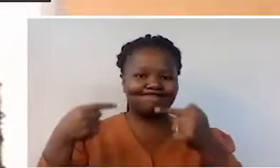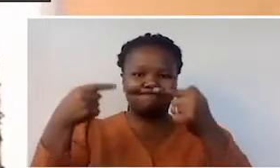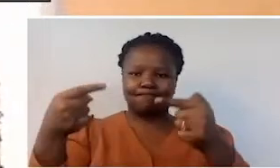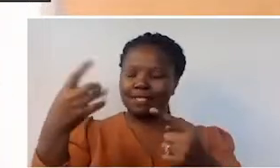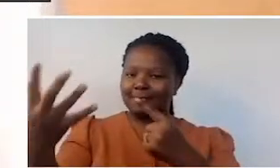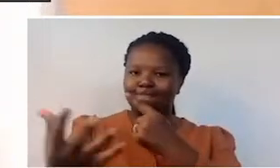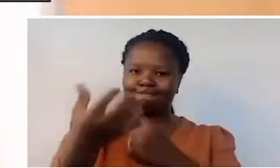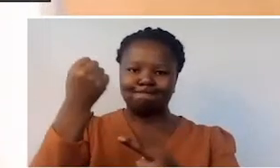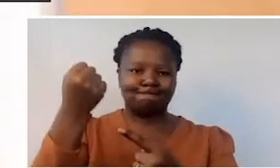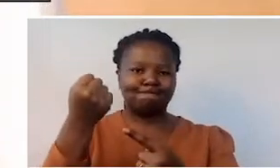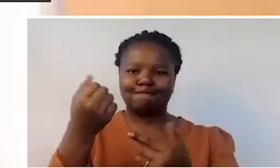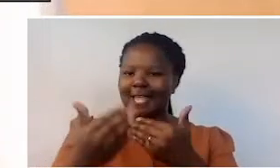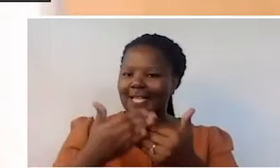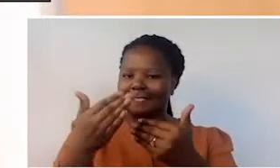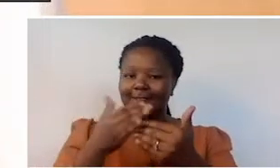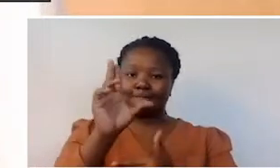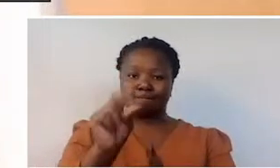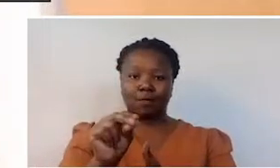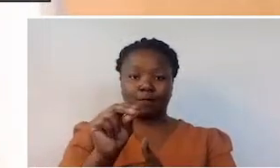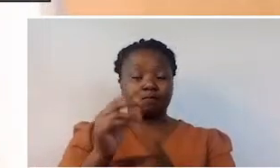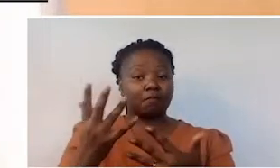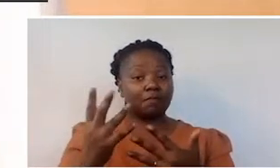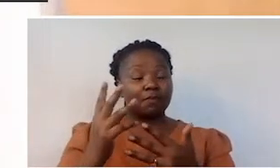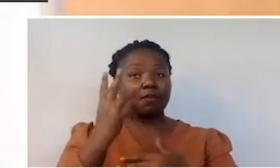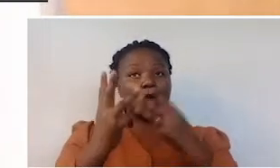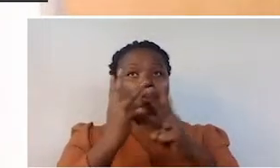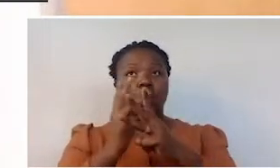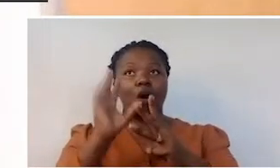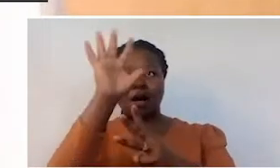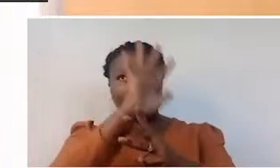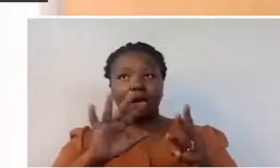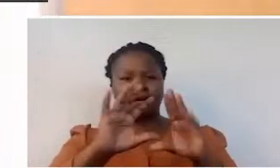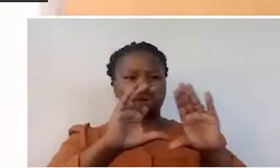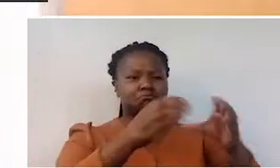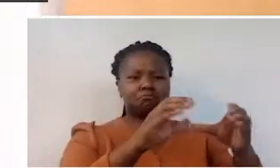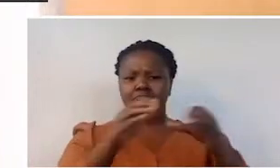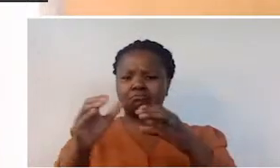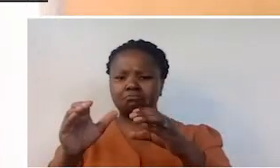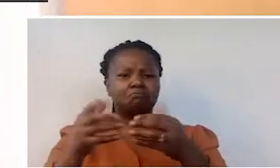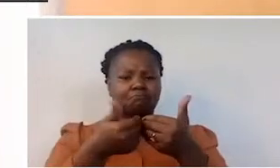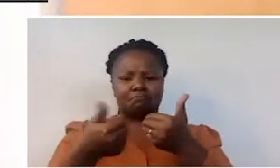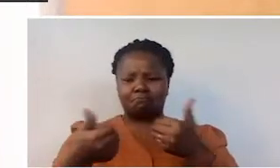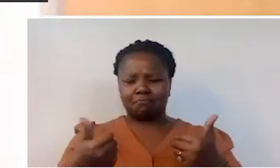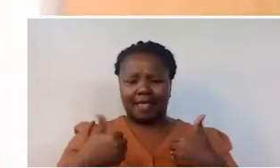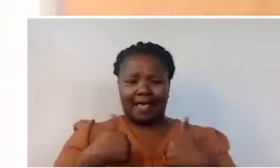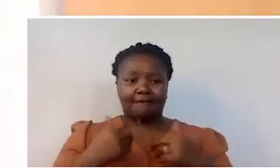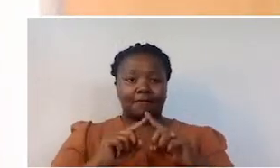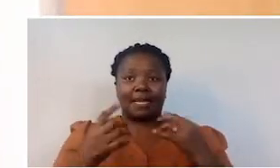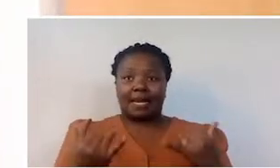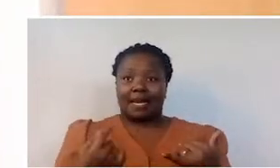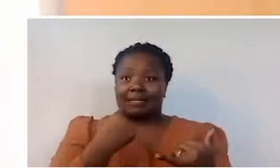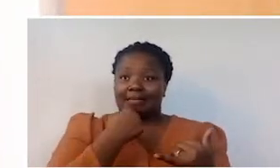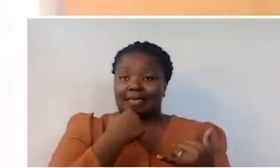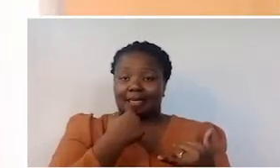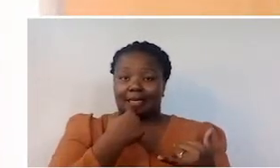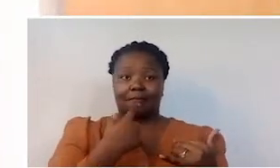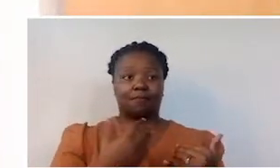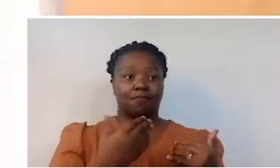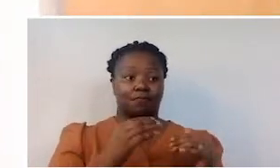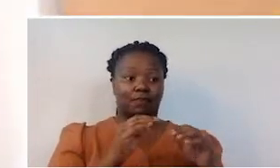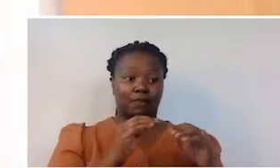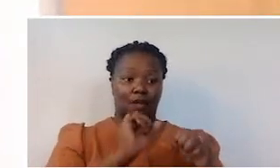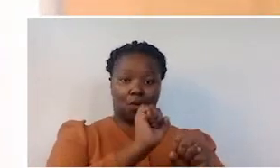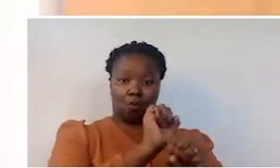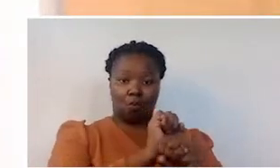Il s'est agi d'une lutte historique dans le monde entier, encore une fois, une lutte du corps enseignant et des syndicats d'enseignants, afin de